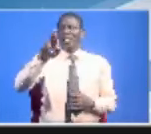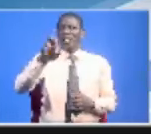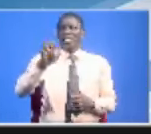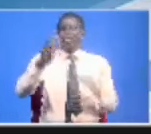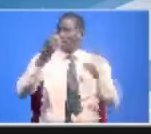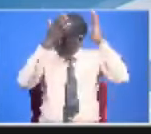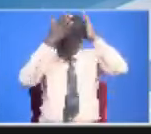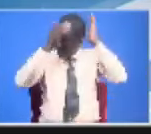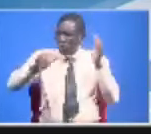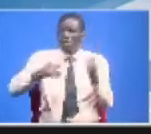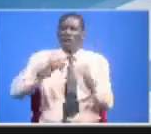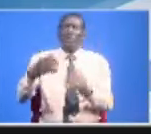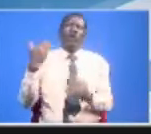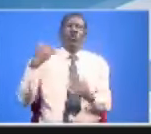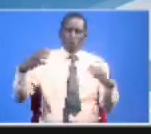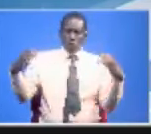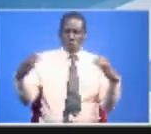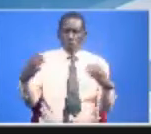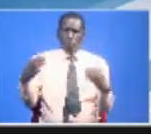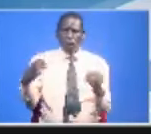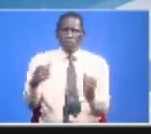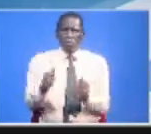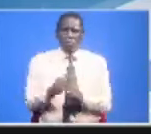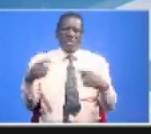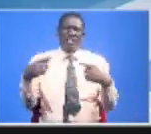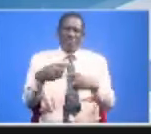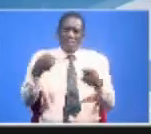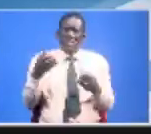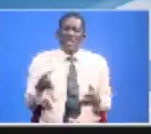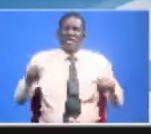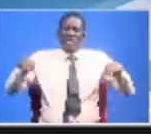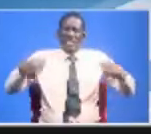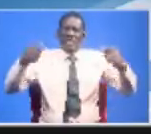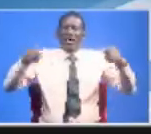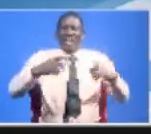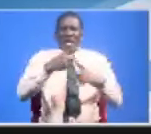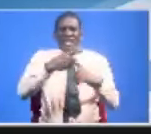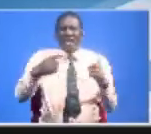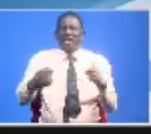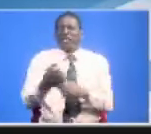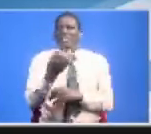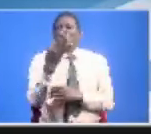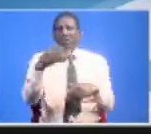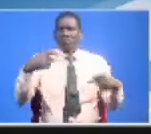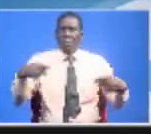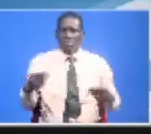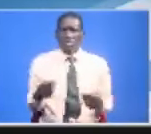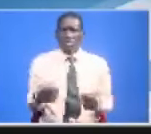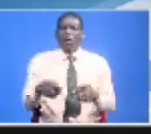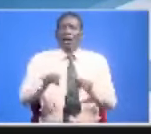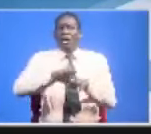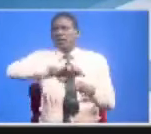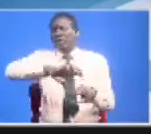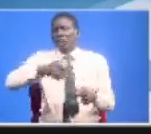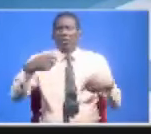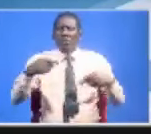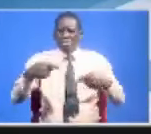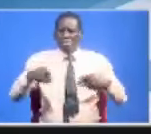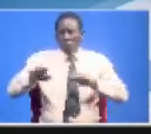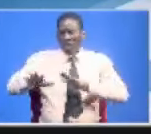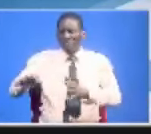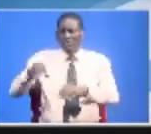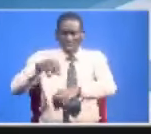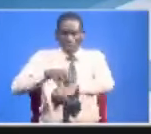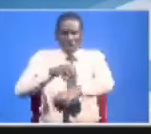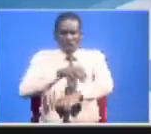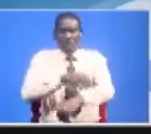genge la majambazi waliokuwa wamejihami kwa silaha butu kuwashambulia na kuua watu watatu kinyama huku wengine wakiwachwa na majeraha